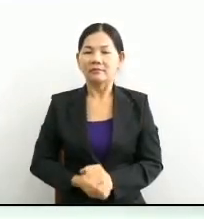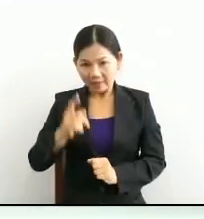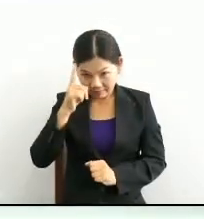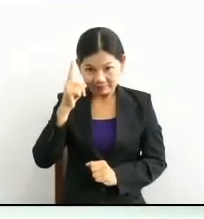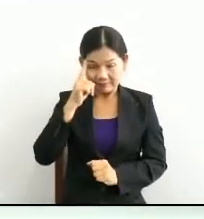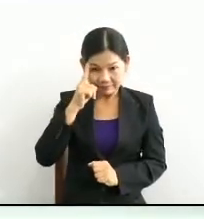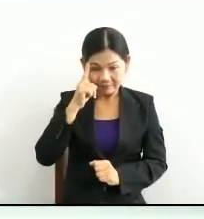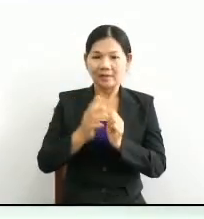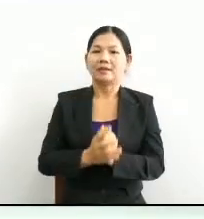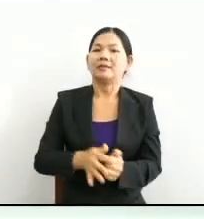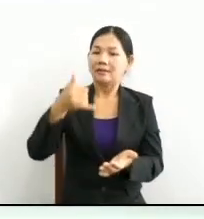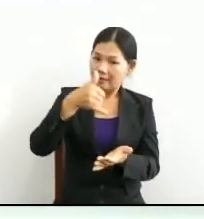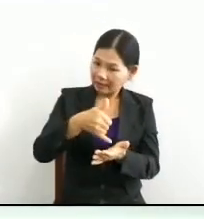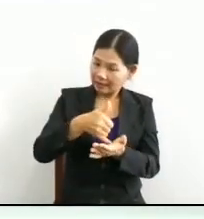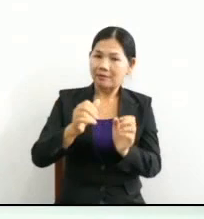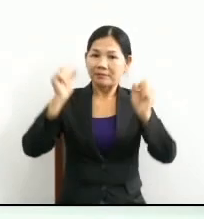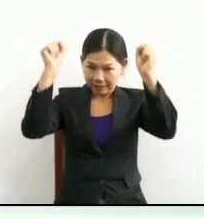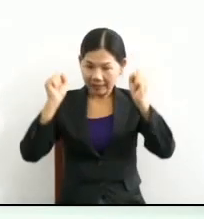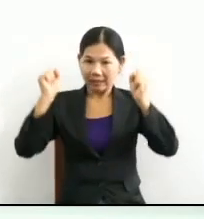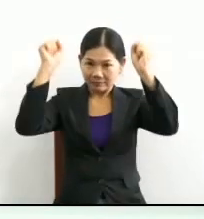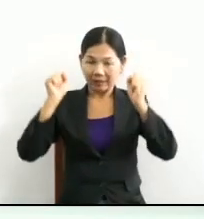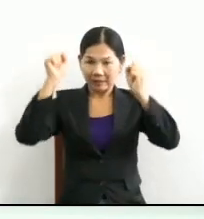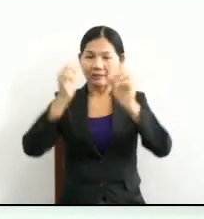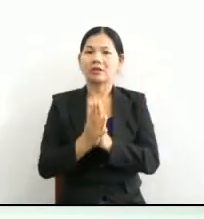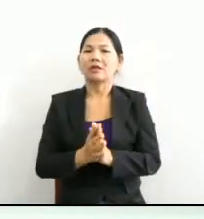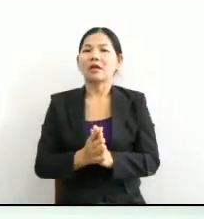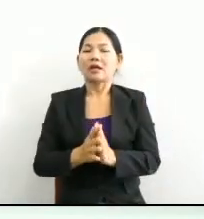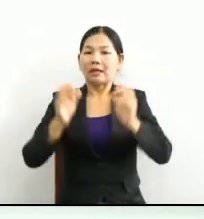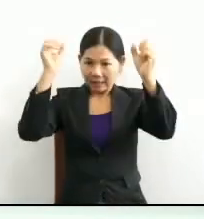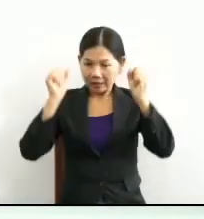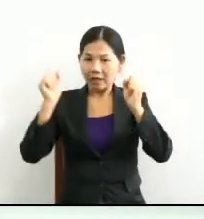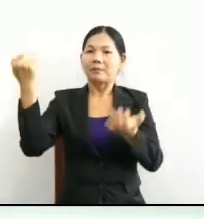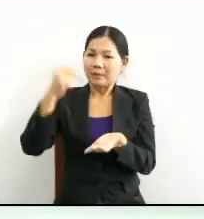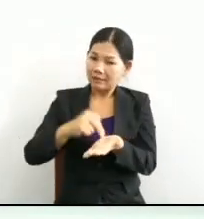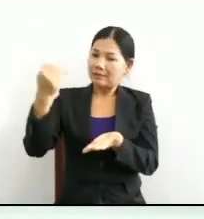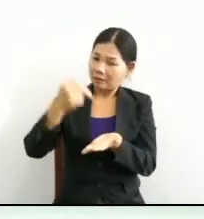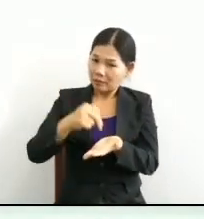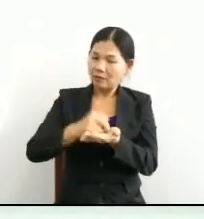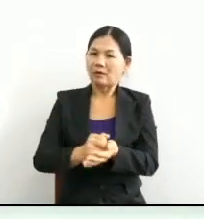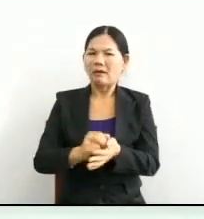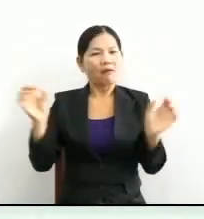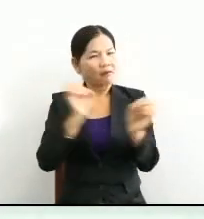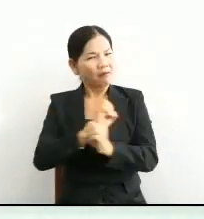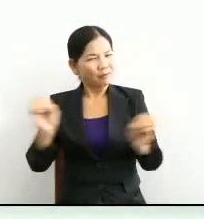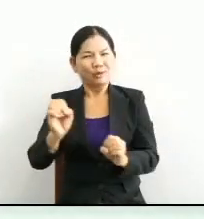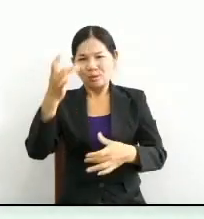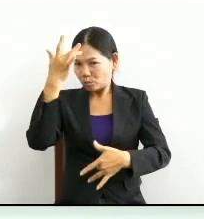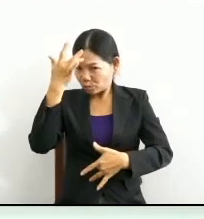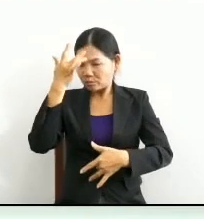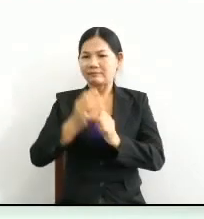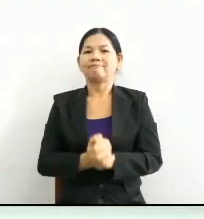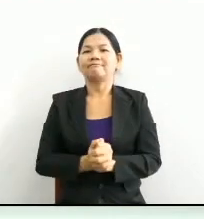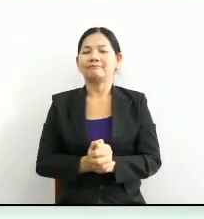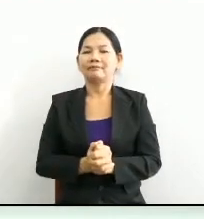đang ngày hai dương thiên làm bí cá hát ban chẳng ca nào để dương hát ban bạn tiền tốt dương ạ nghỉ chứ mới nọt